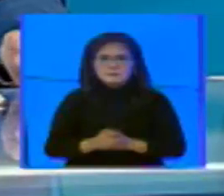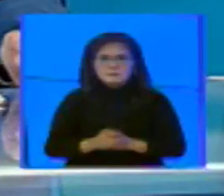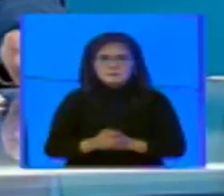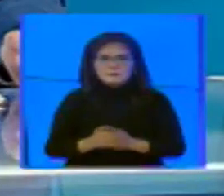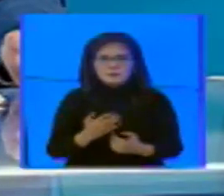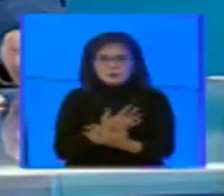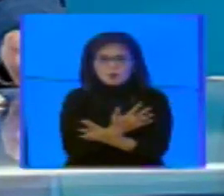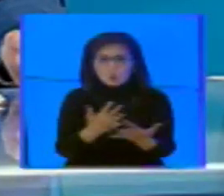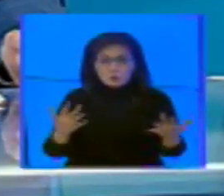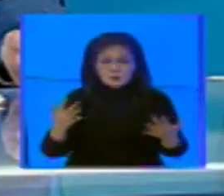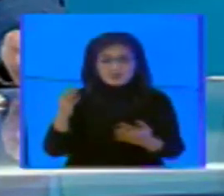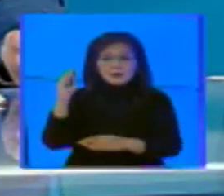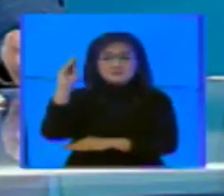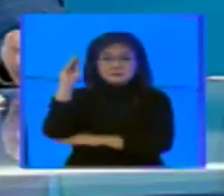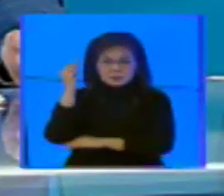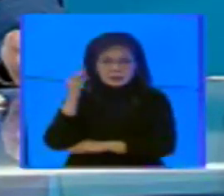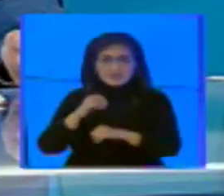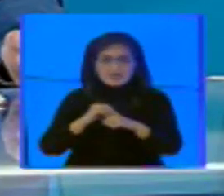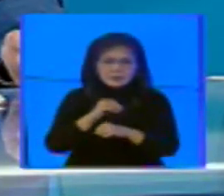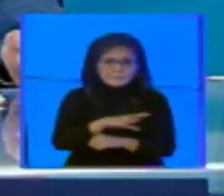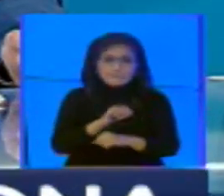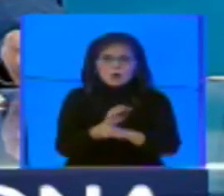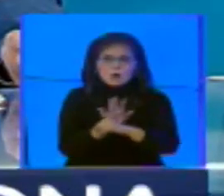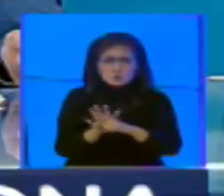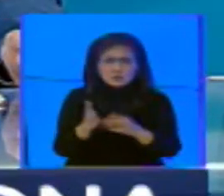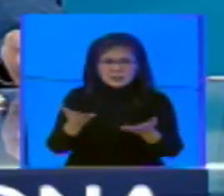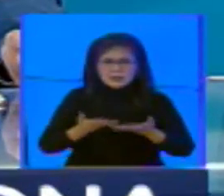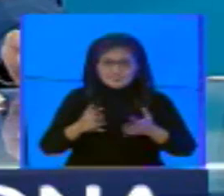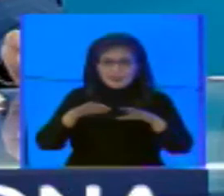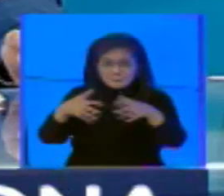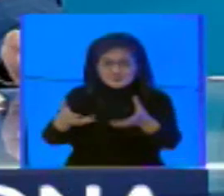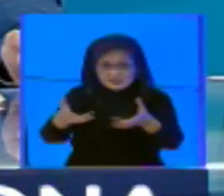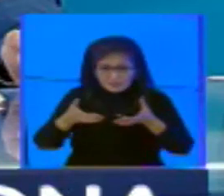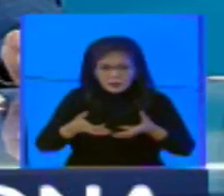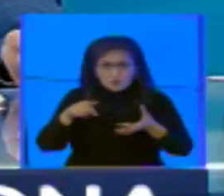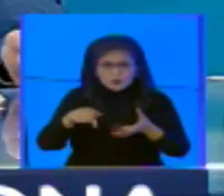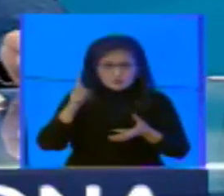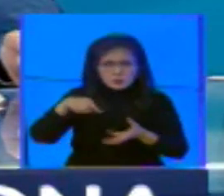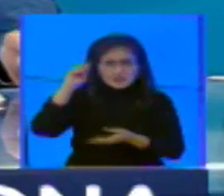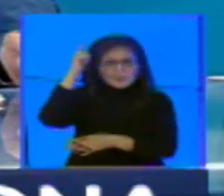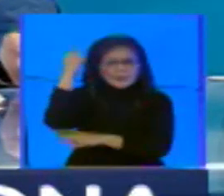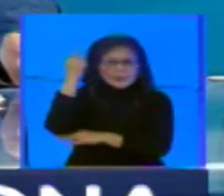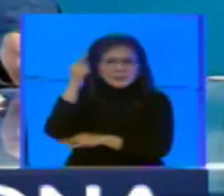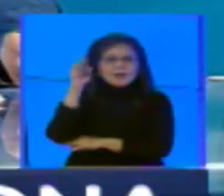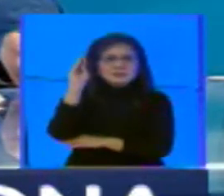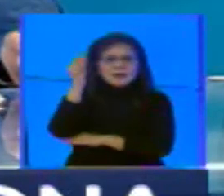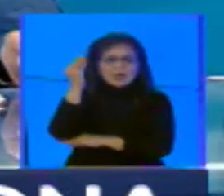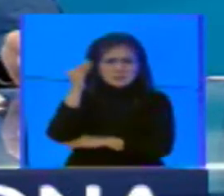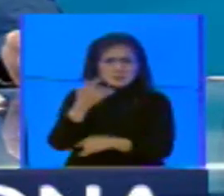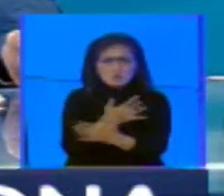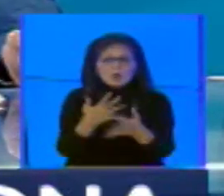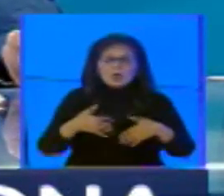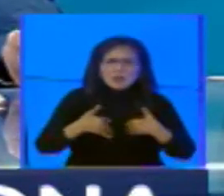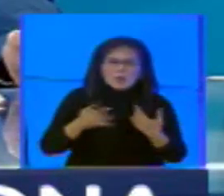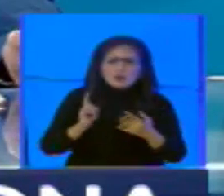Warga Jakarta terdampak corona menerima bantuan sosial berupa sembako dari Pemprov DKI Jakarta. Namun warga mengeluhkan tidak